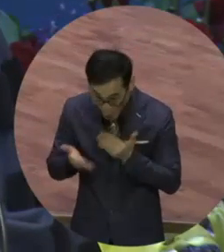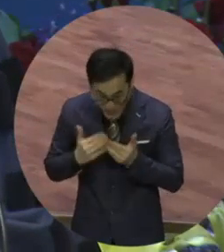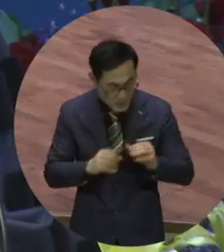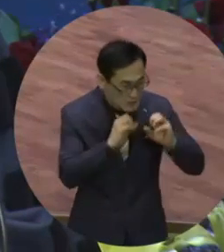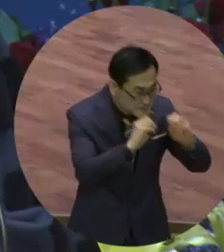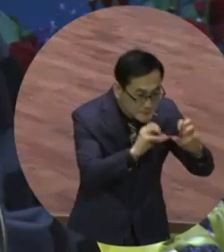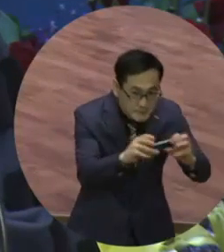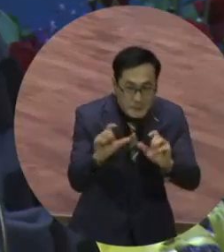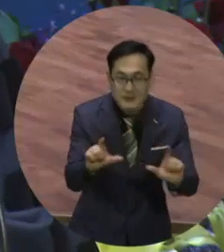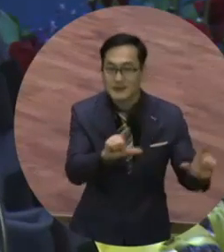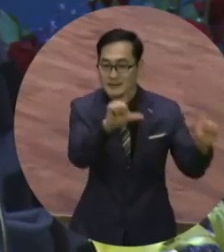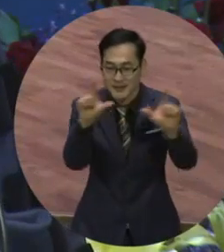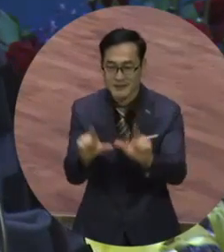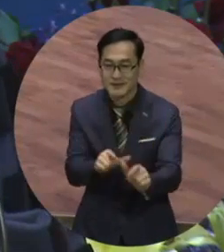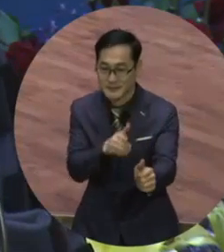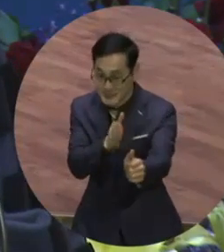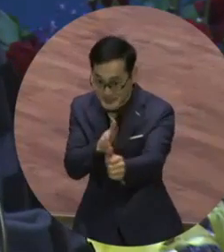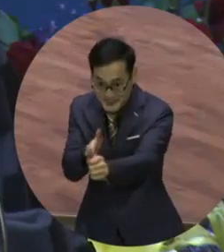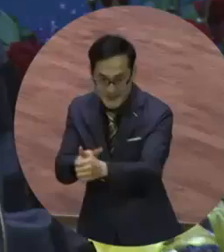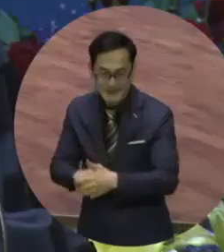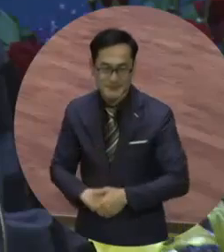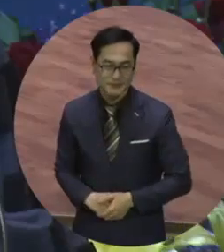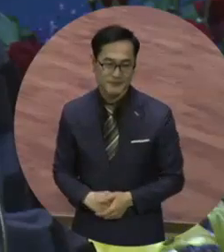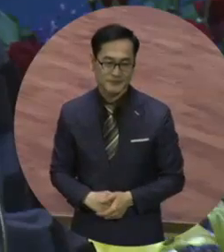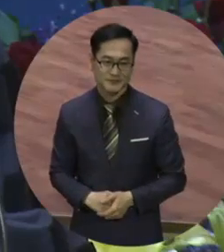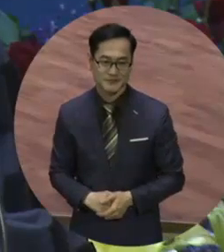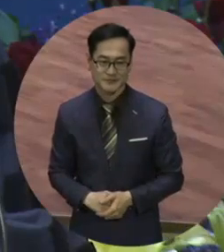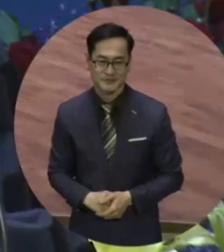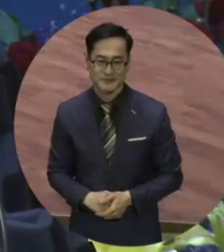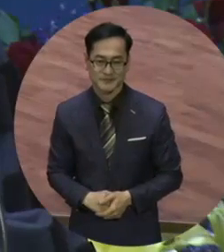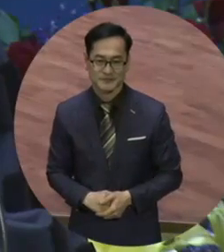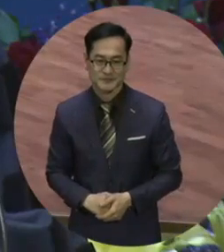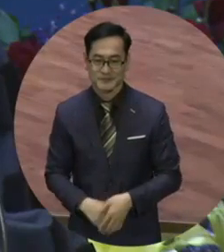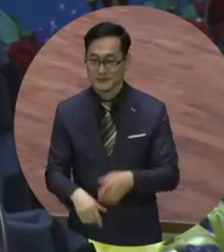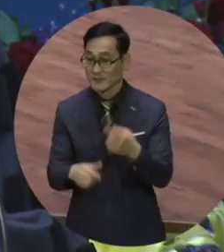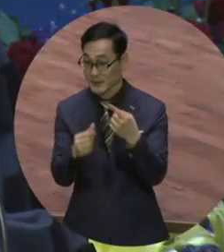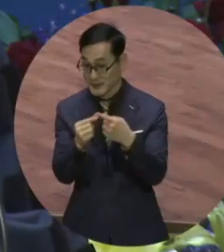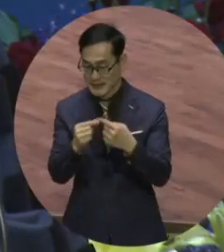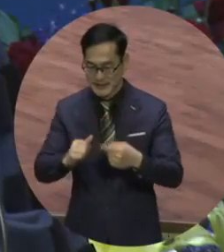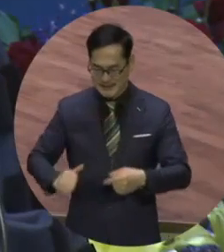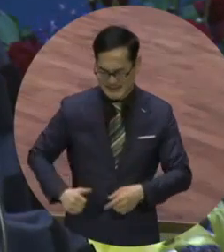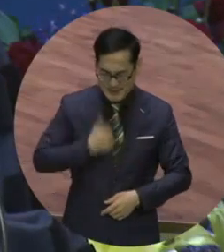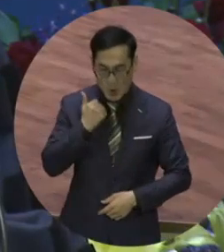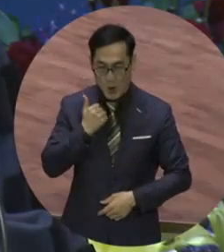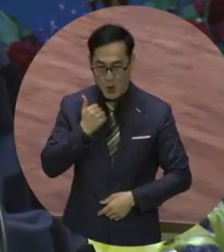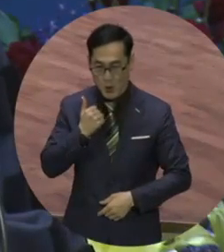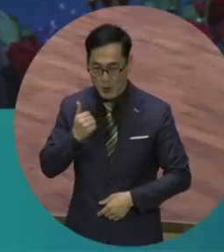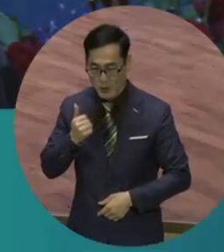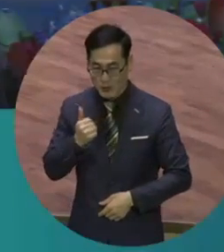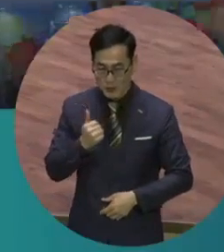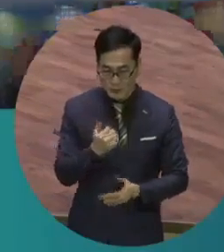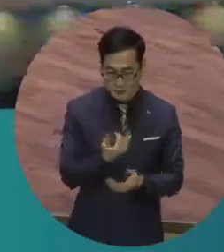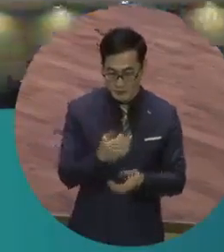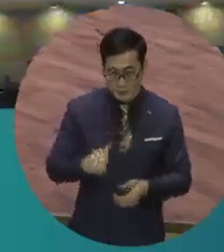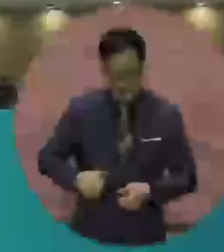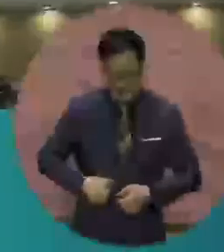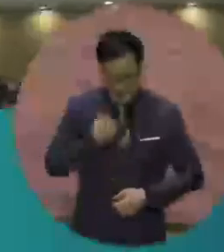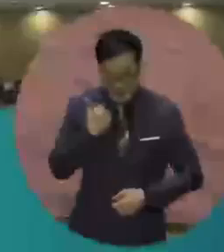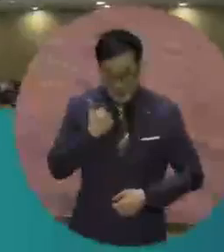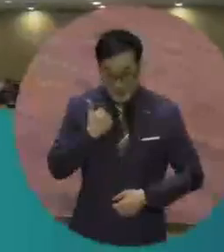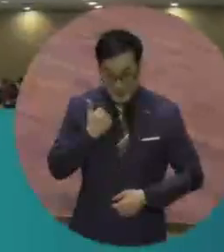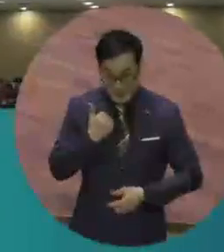들어가시기를 주문으로 축복합니다. 그럼 첫째로 진노로부터의 자유입니다. 자, 18절 봅니다. 하나님의